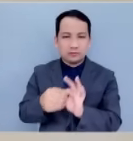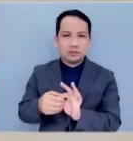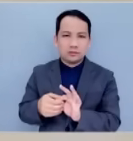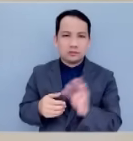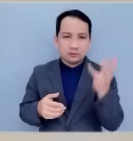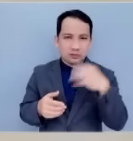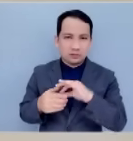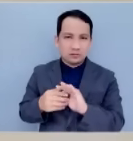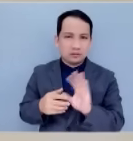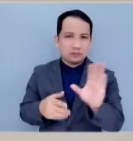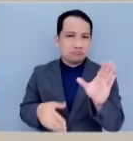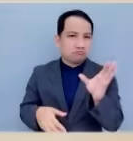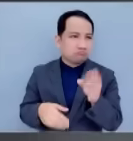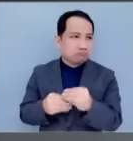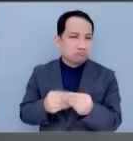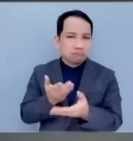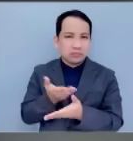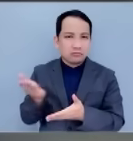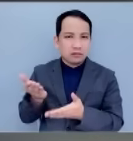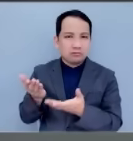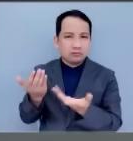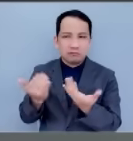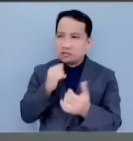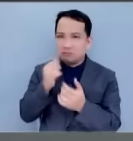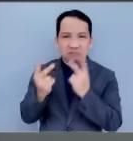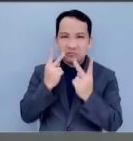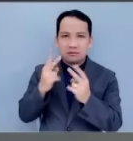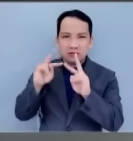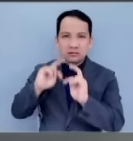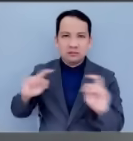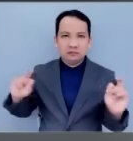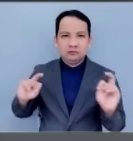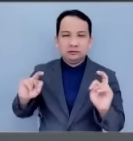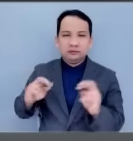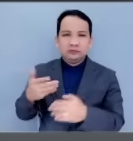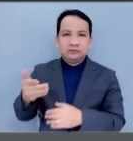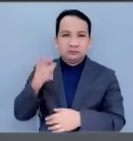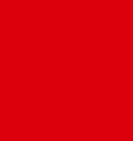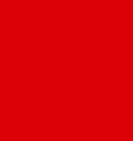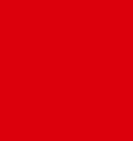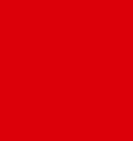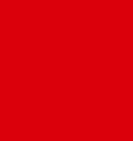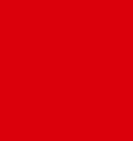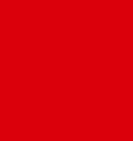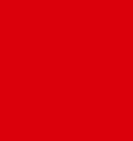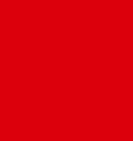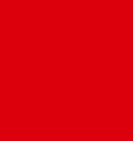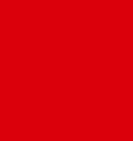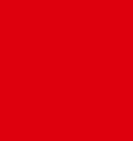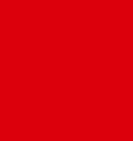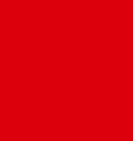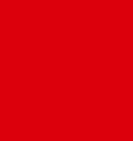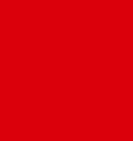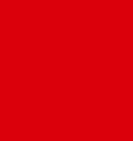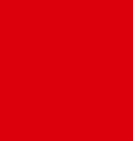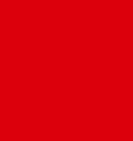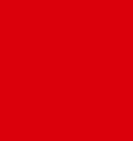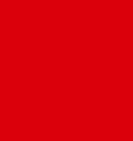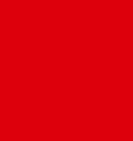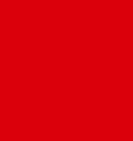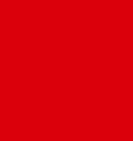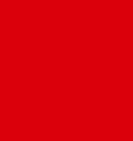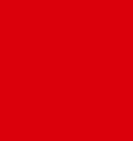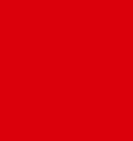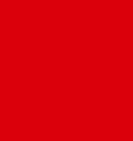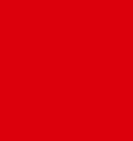investigation pa sila nagbabalita mula sa frontline ryel pawid news f mga kapatid jig manikad po iba